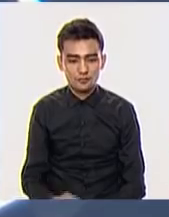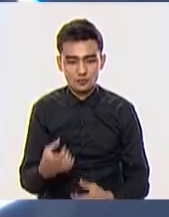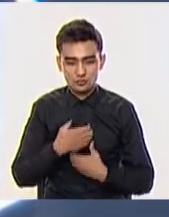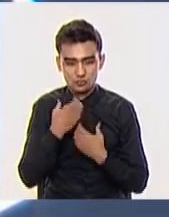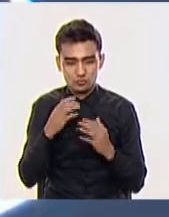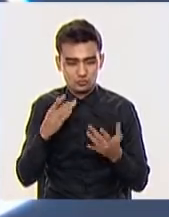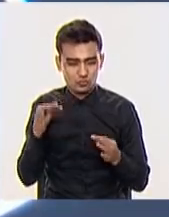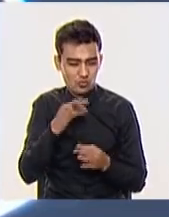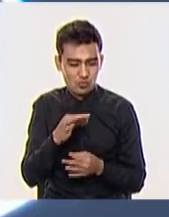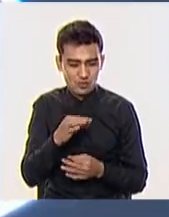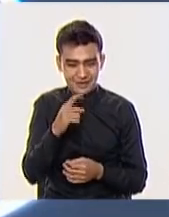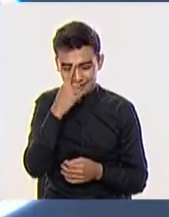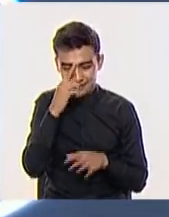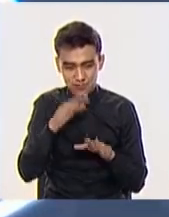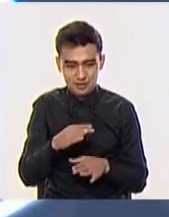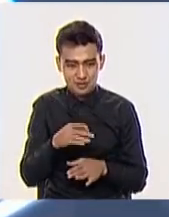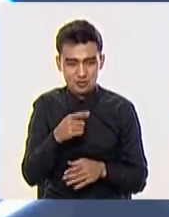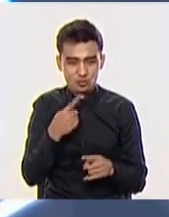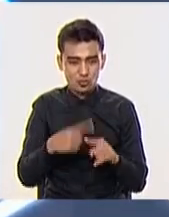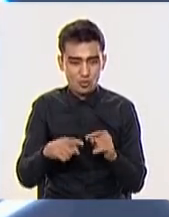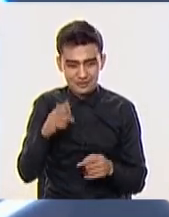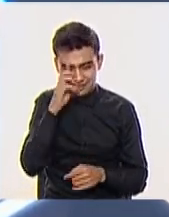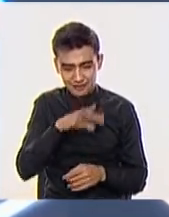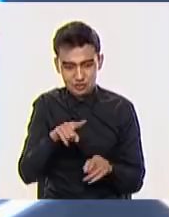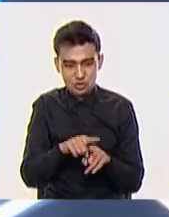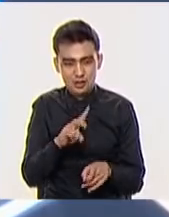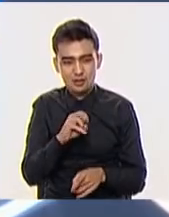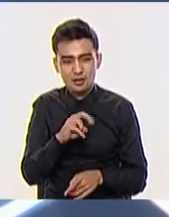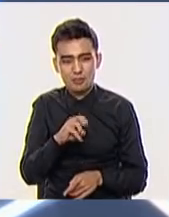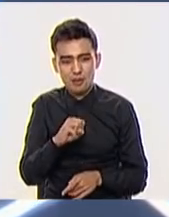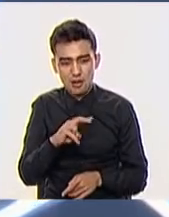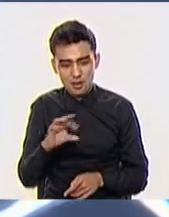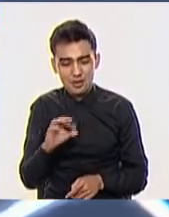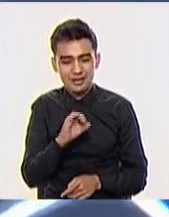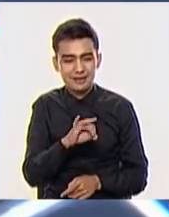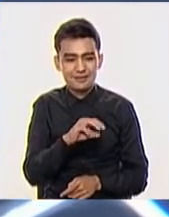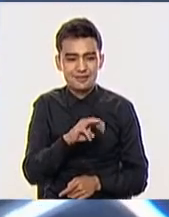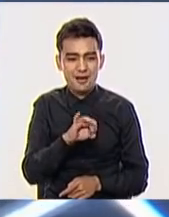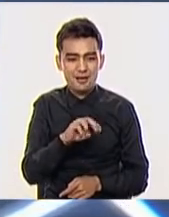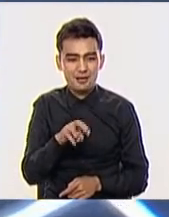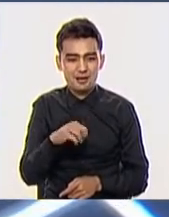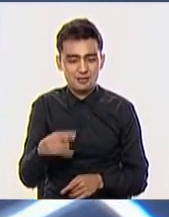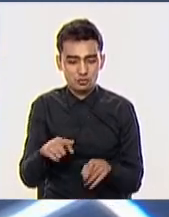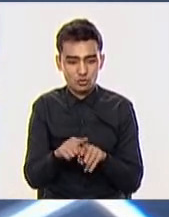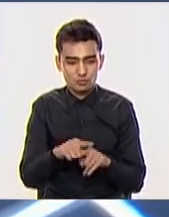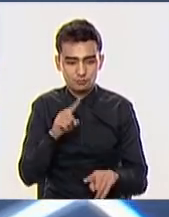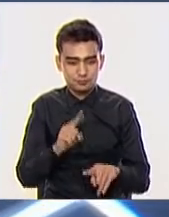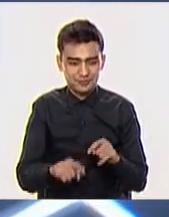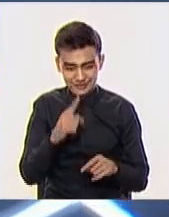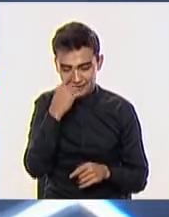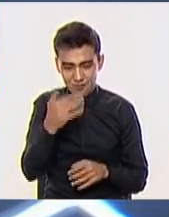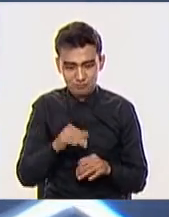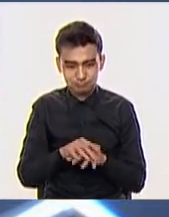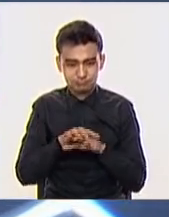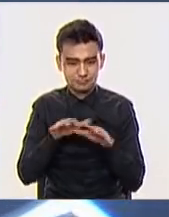Устрашающая эпидкатастрофа в Индии захлестнула и другие страны – Непал, Лаос и Таиланд. Индийский штамм молниеносно распространяется по